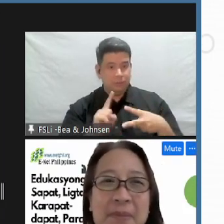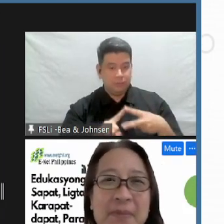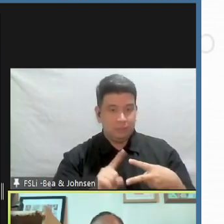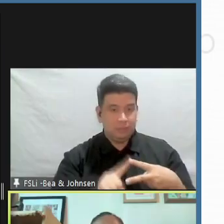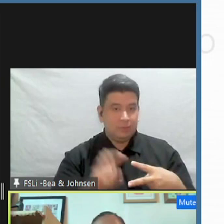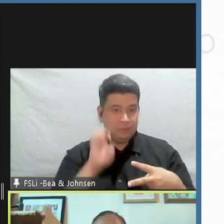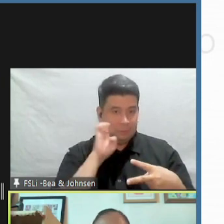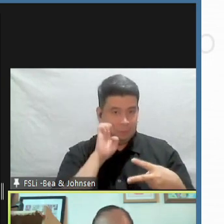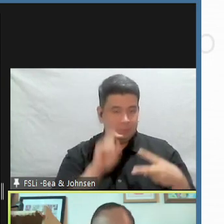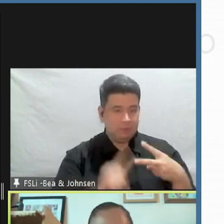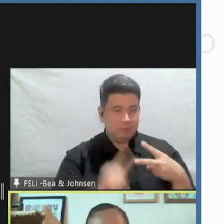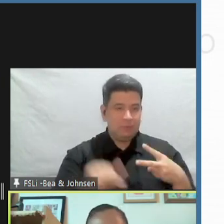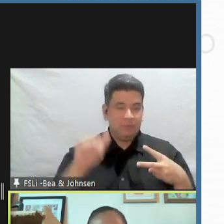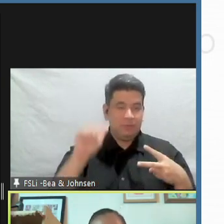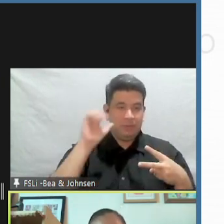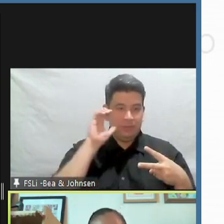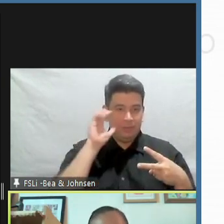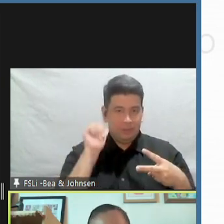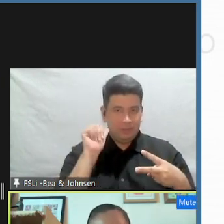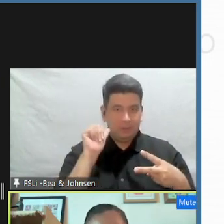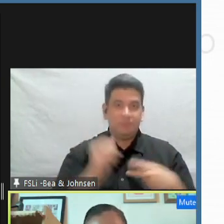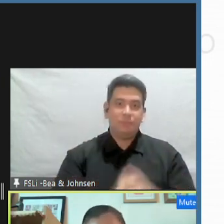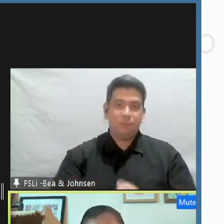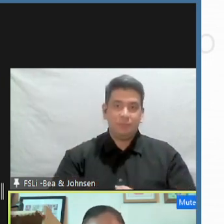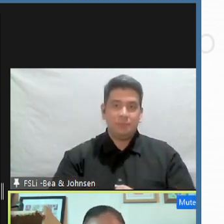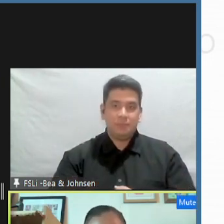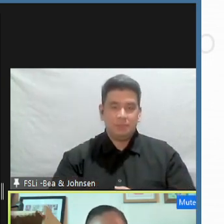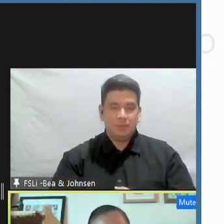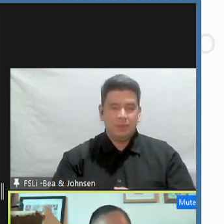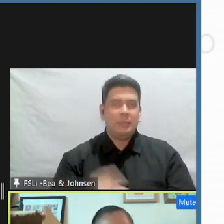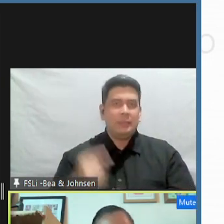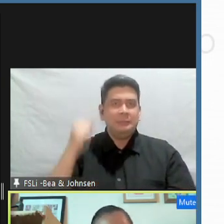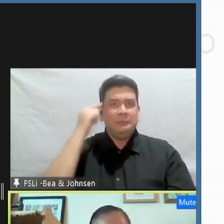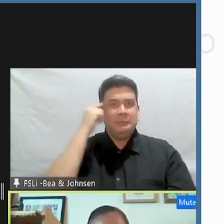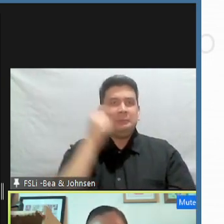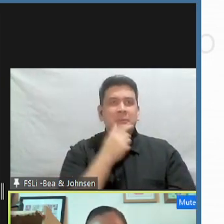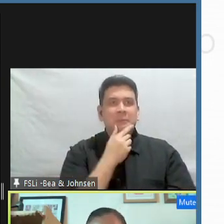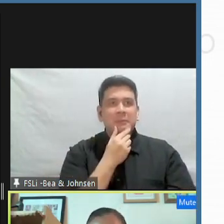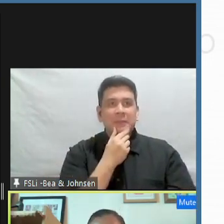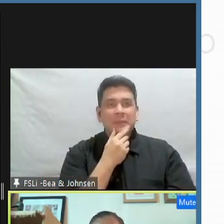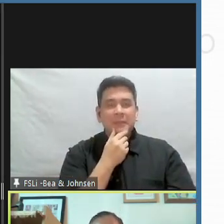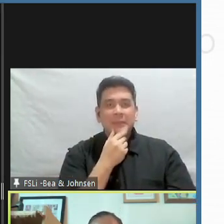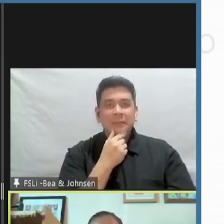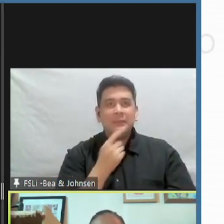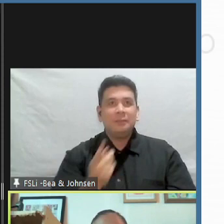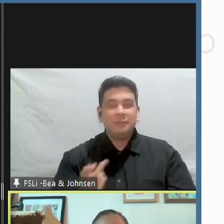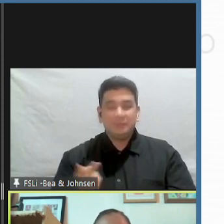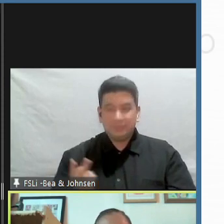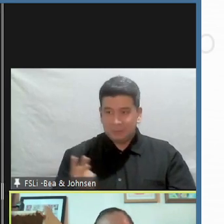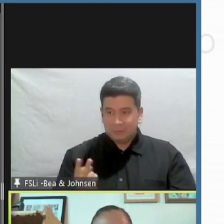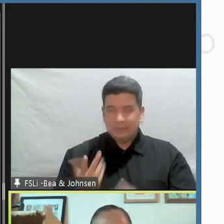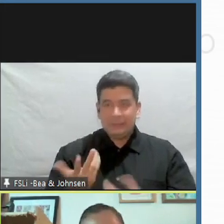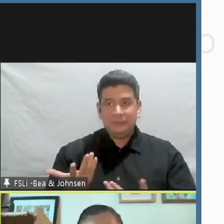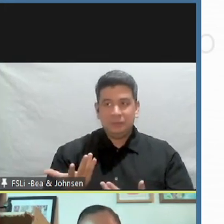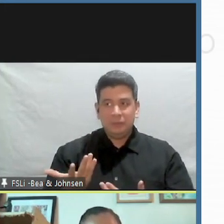Chen. Inisip ko tuloy, dalhin natin sa UN, may convention tayo, Epang, yung